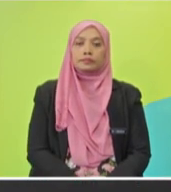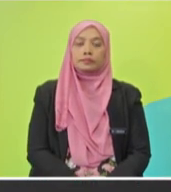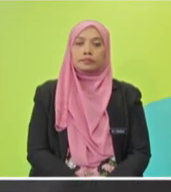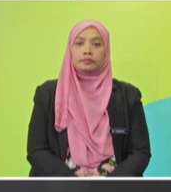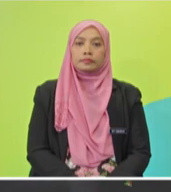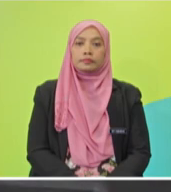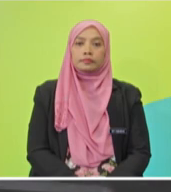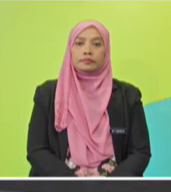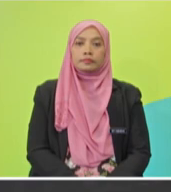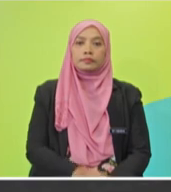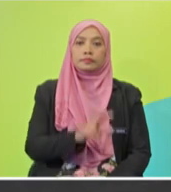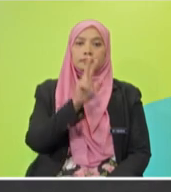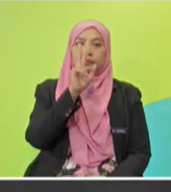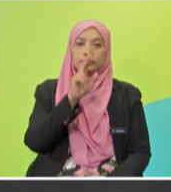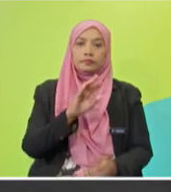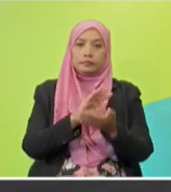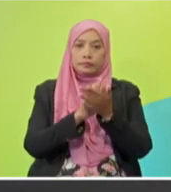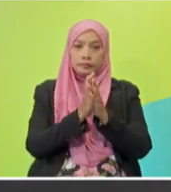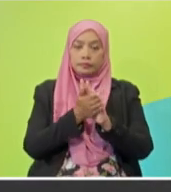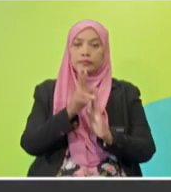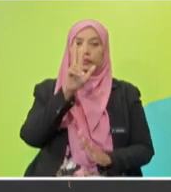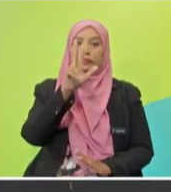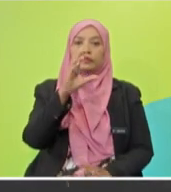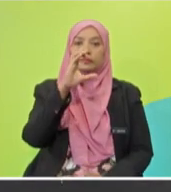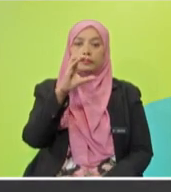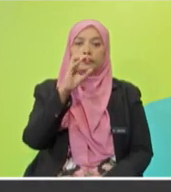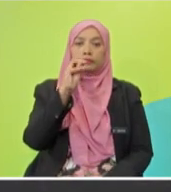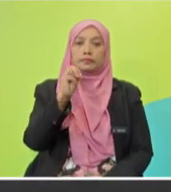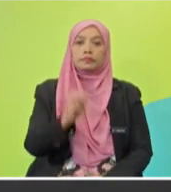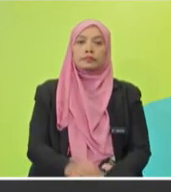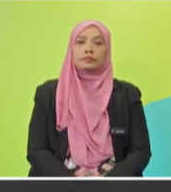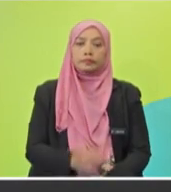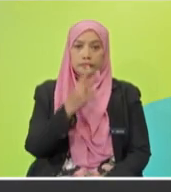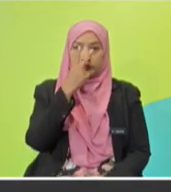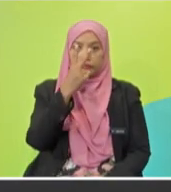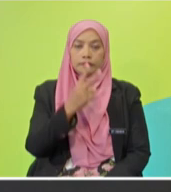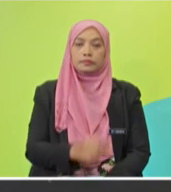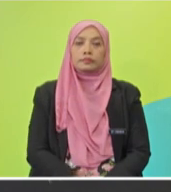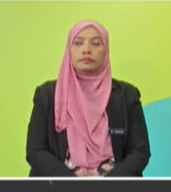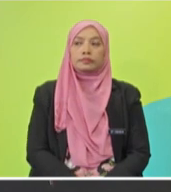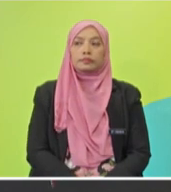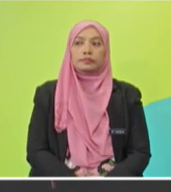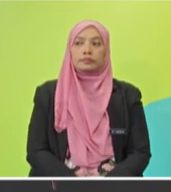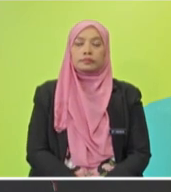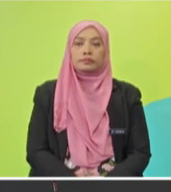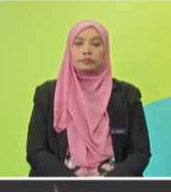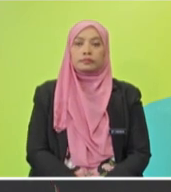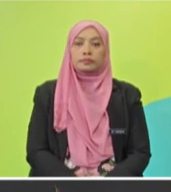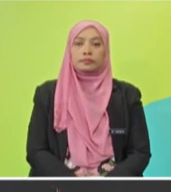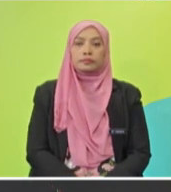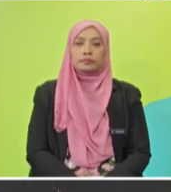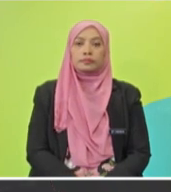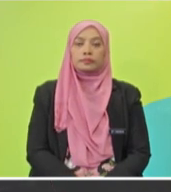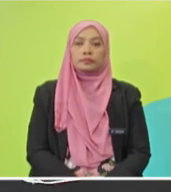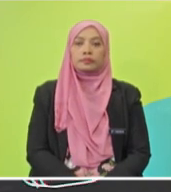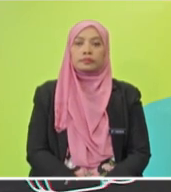jadi 3 sentimeter. Betul? Nisbah 6 cm, nisbah 12 cm. Yeah. Sama tak unit dia semua? Sama